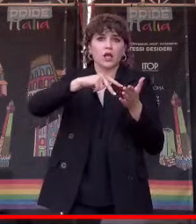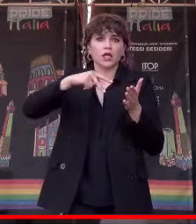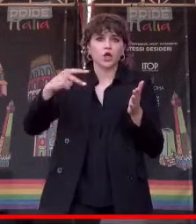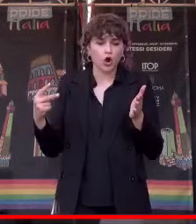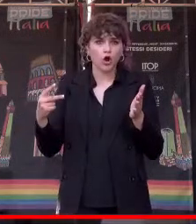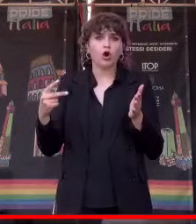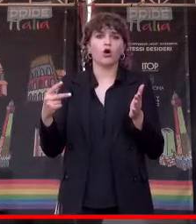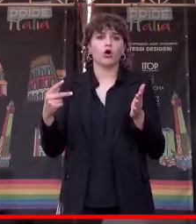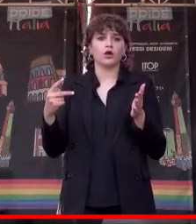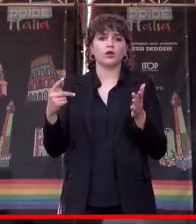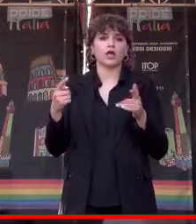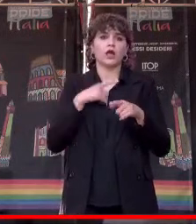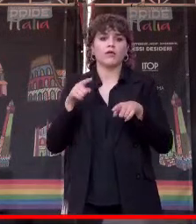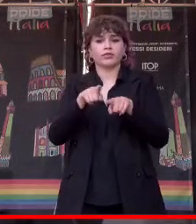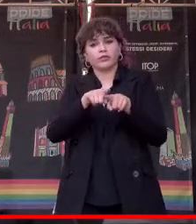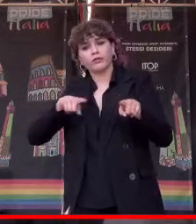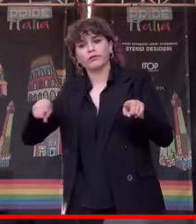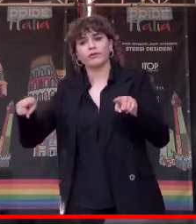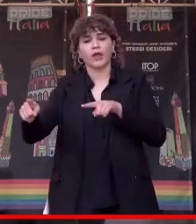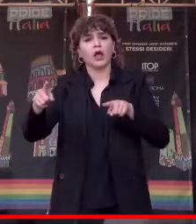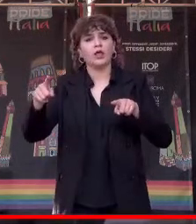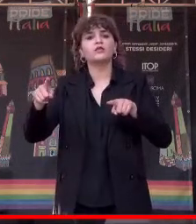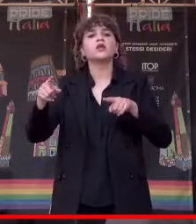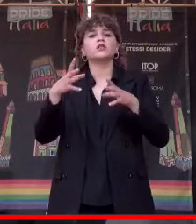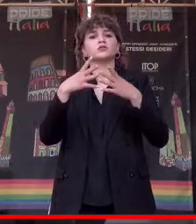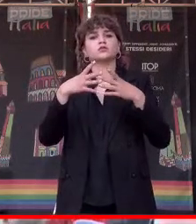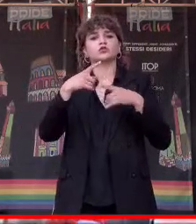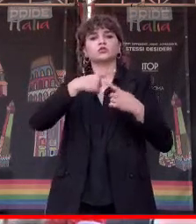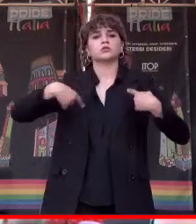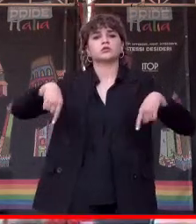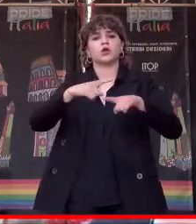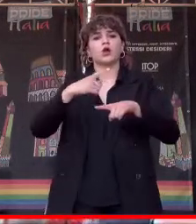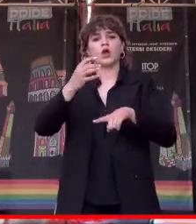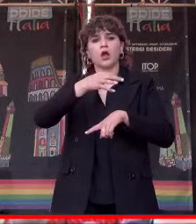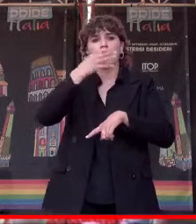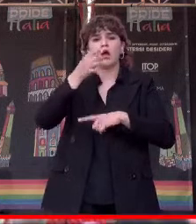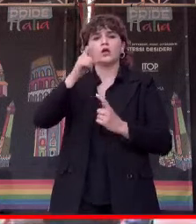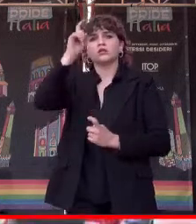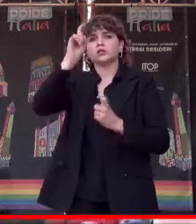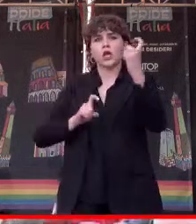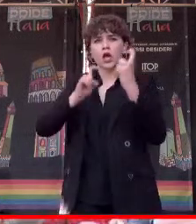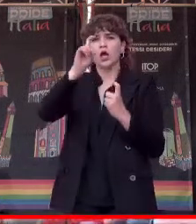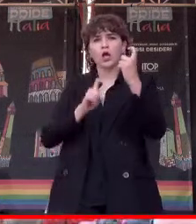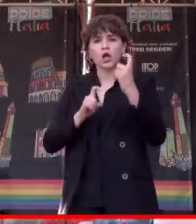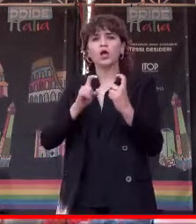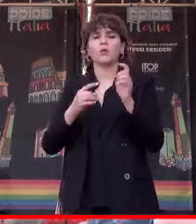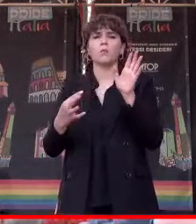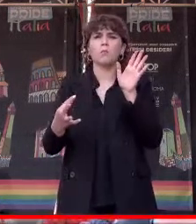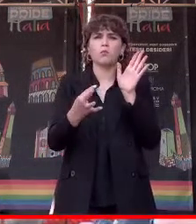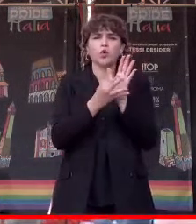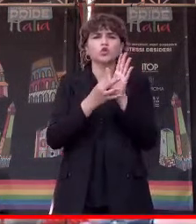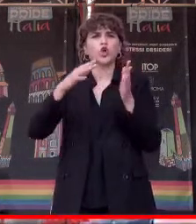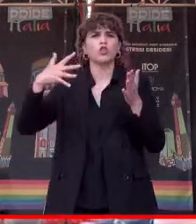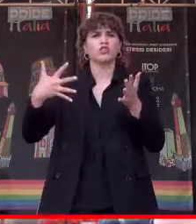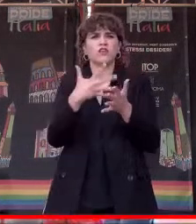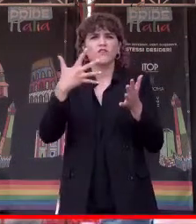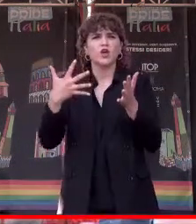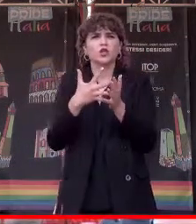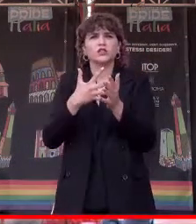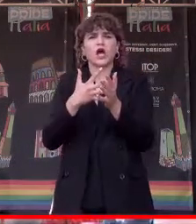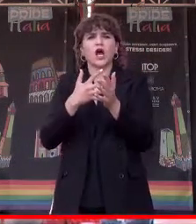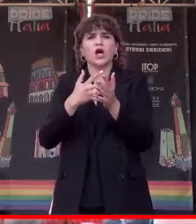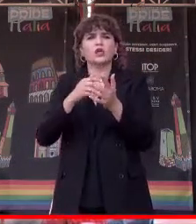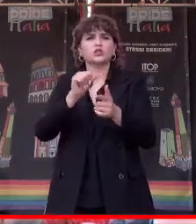Noi ci scontriamo, i nodi dolenti non sono tanto fra gli uffici, come dire, che riguardano